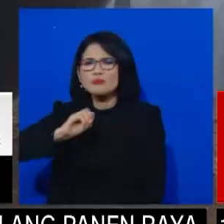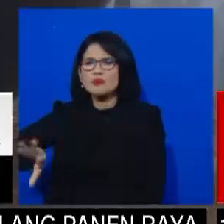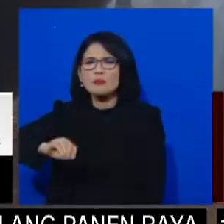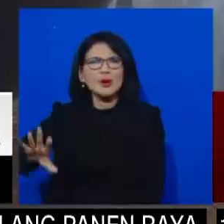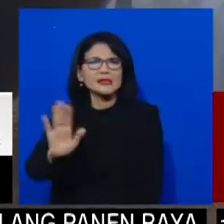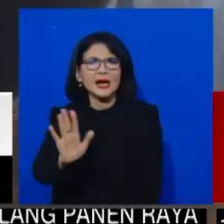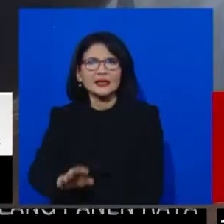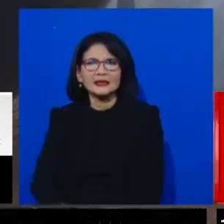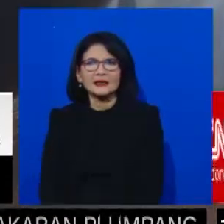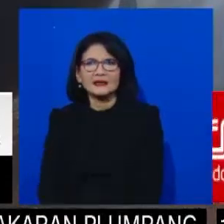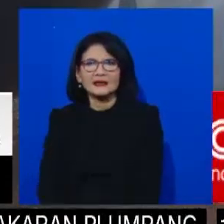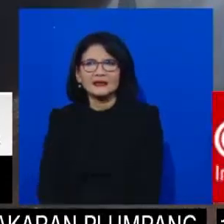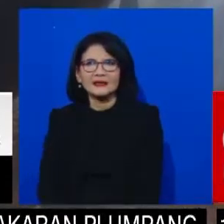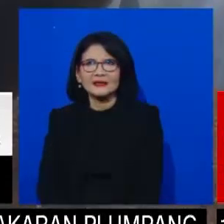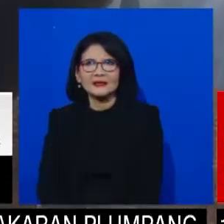Kena sobek.